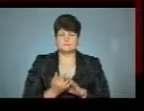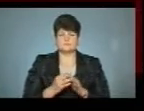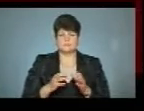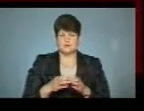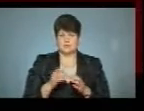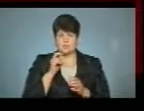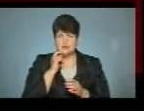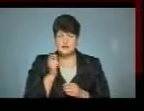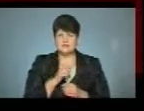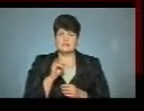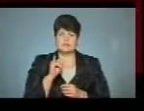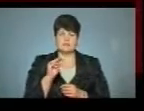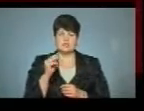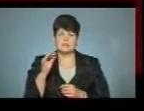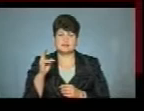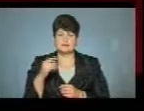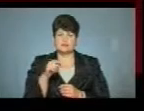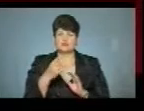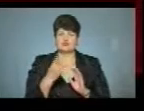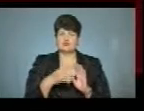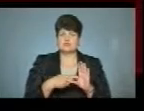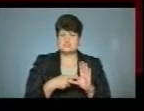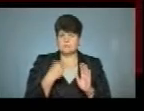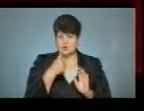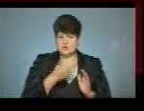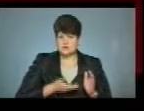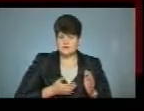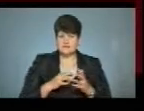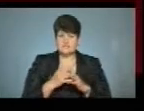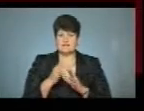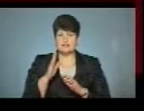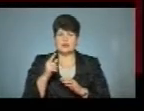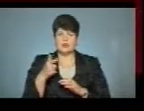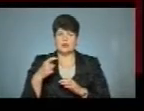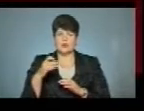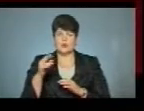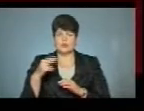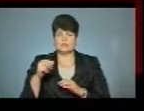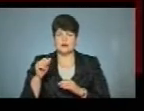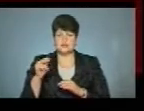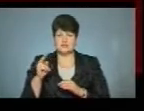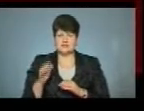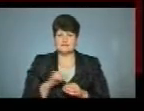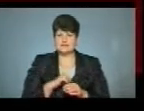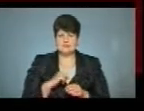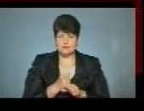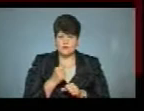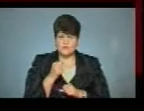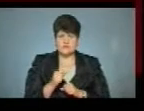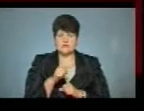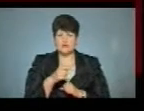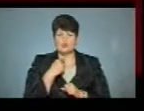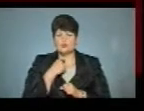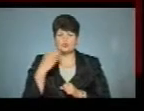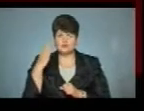України Івана Чайківського. Йому 47 років, проживає в селі Великий Ходачків Козівського району, самовисуванець. За нього